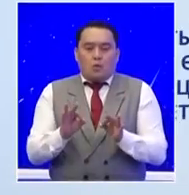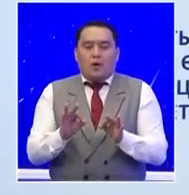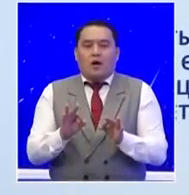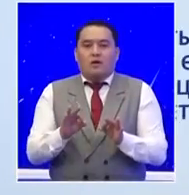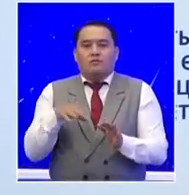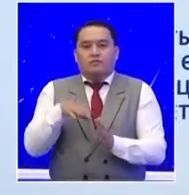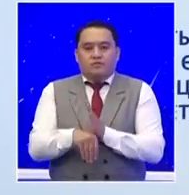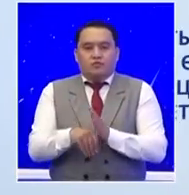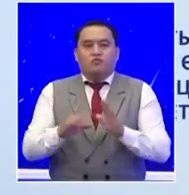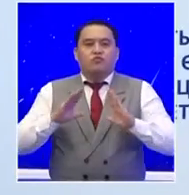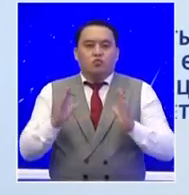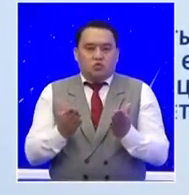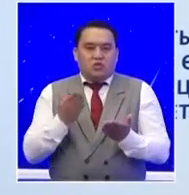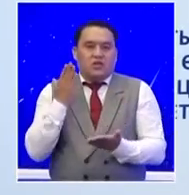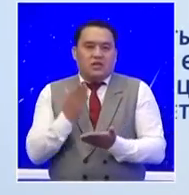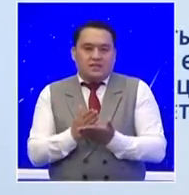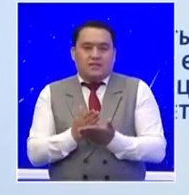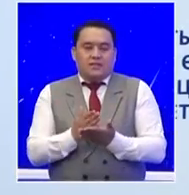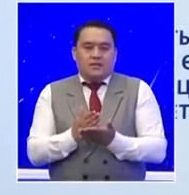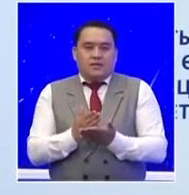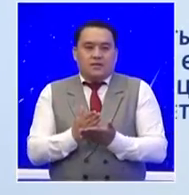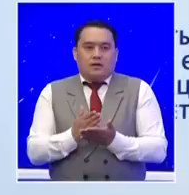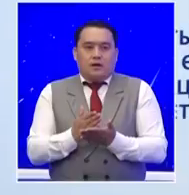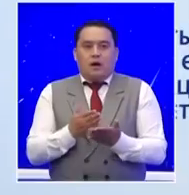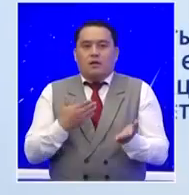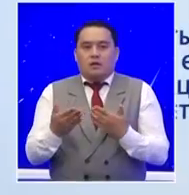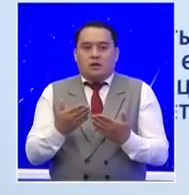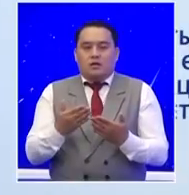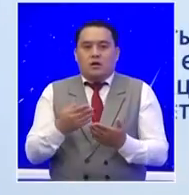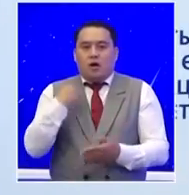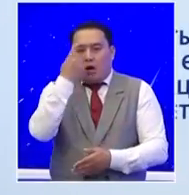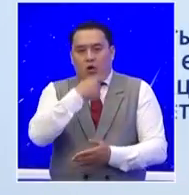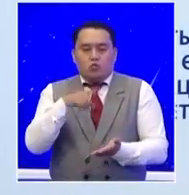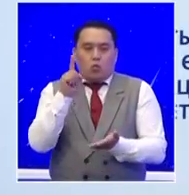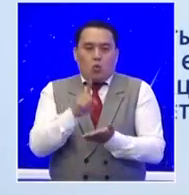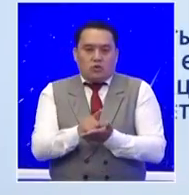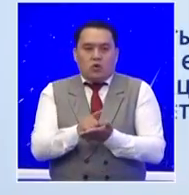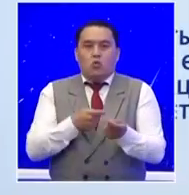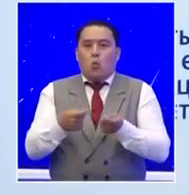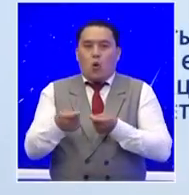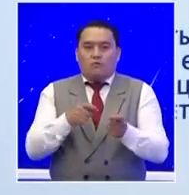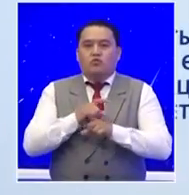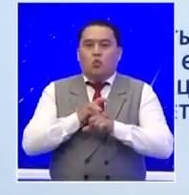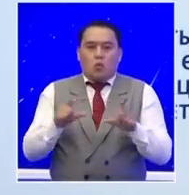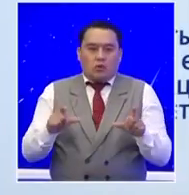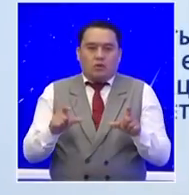в случае, если по отношению к должностному лицу, как правило, это руководители